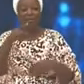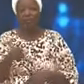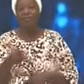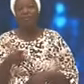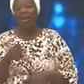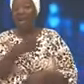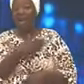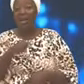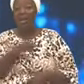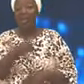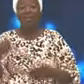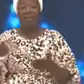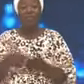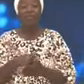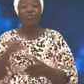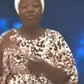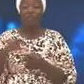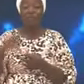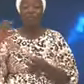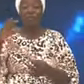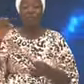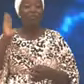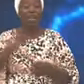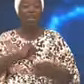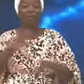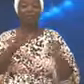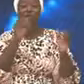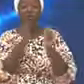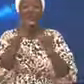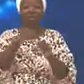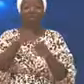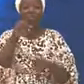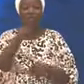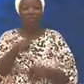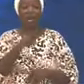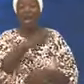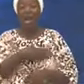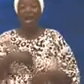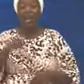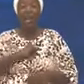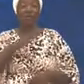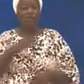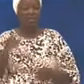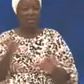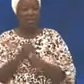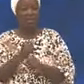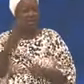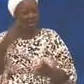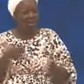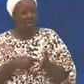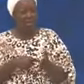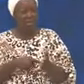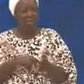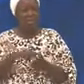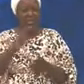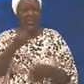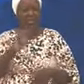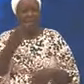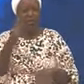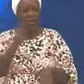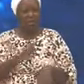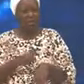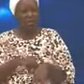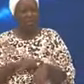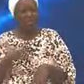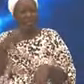et je mettrai en vous un esprit nouveau joe torre voir cela la deuxième fois je la deuxième fois